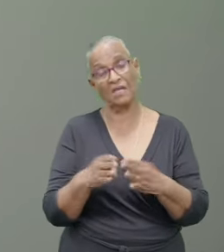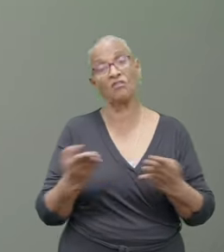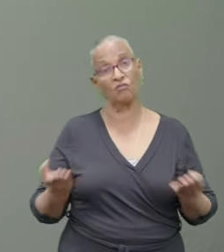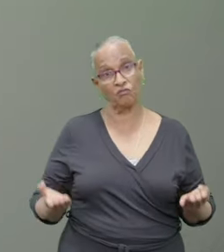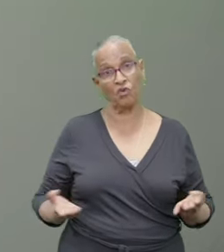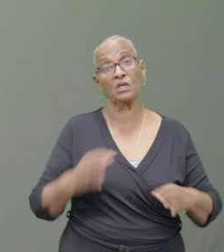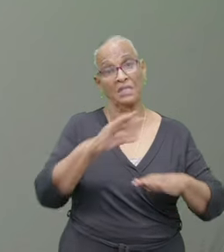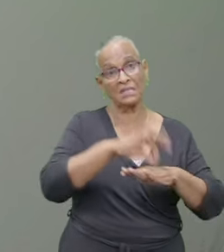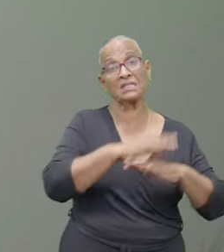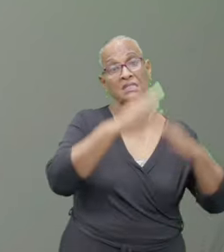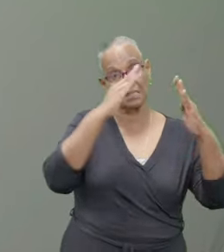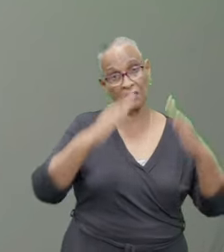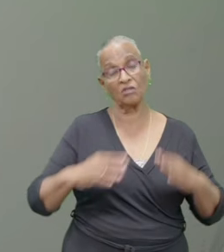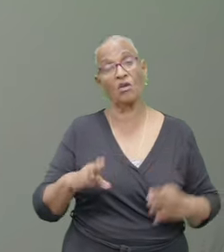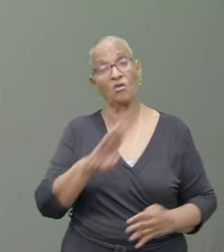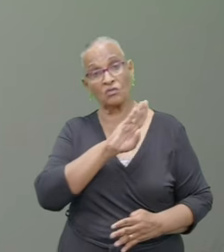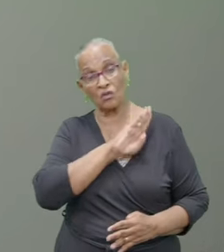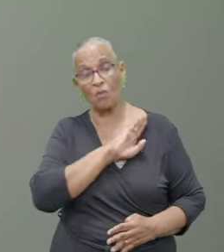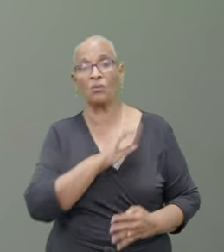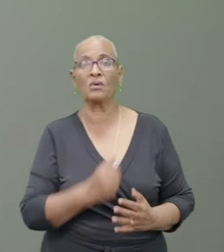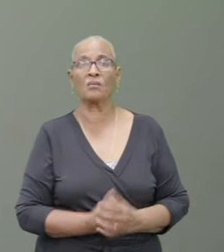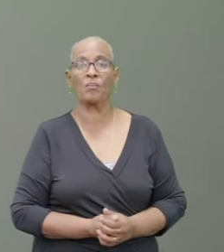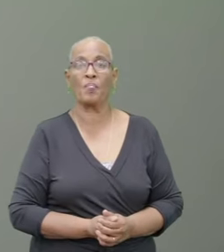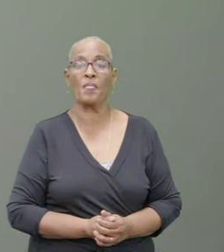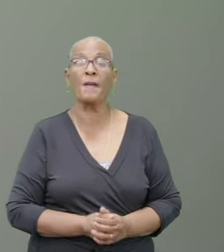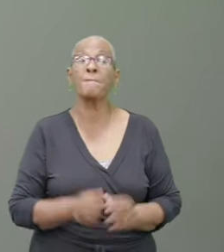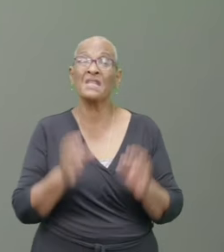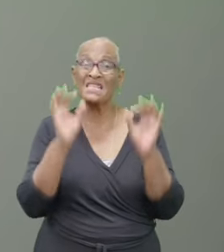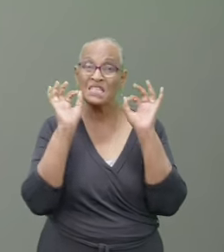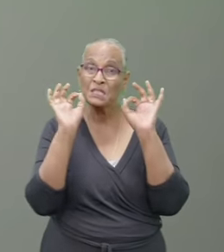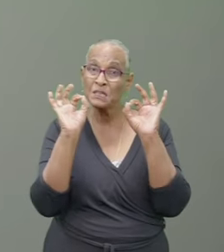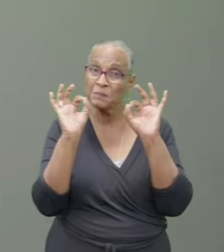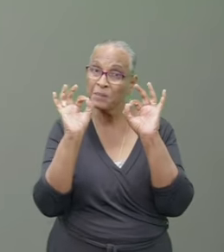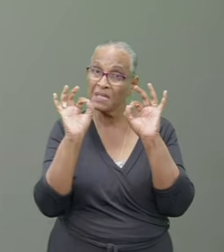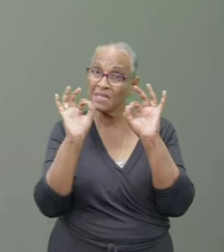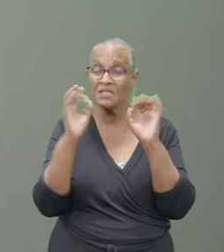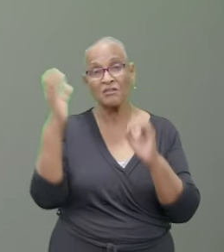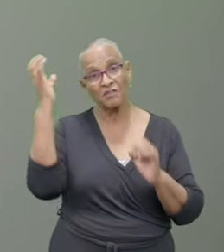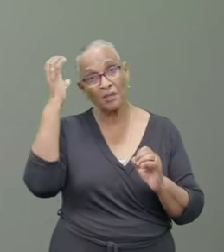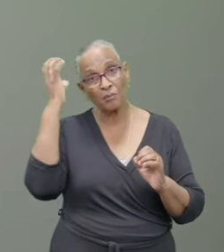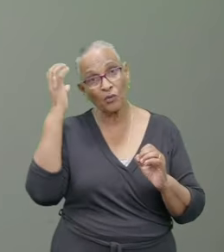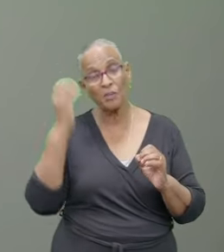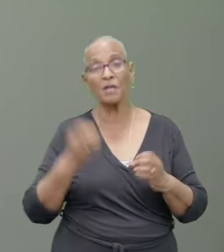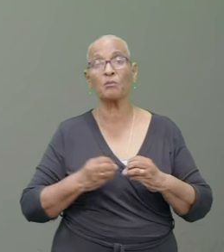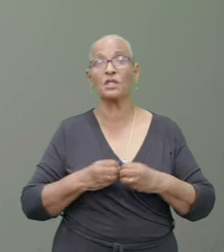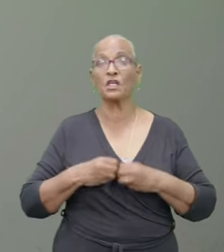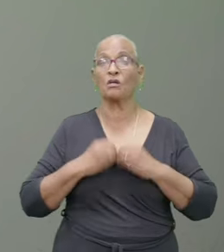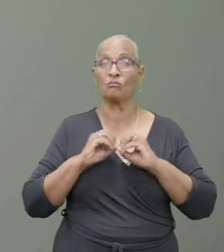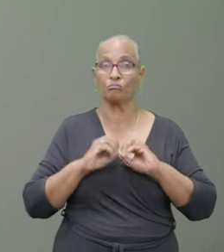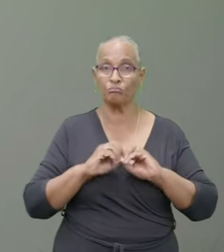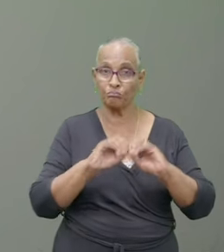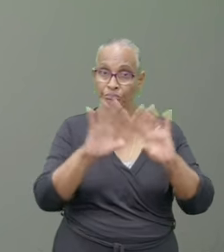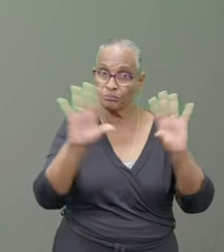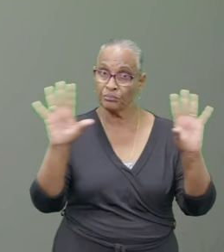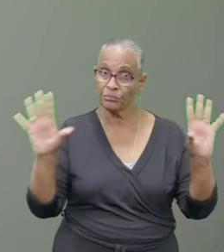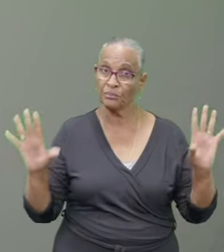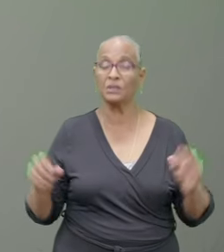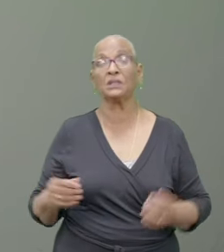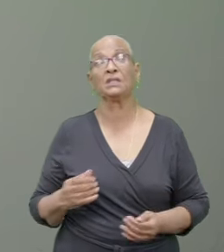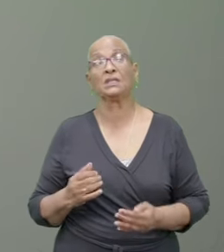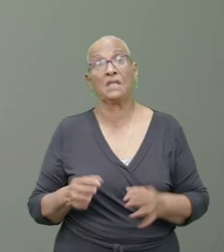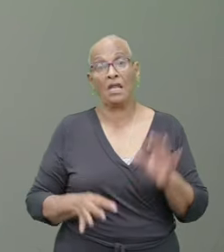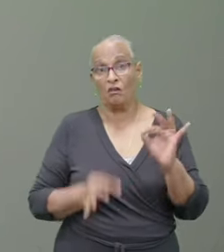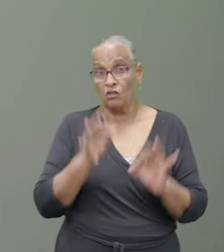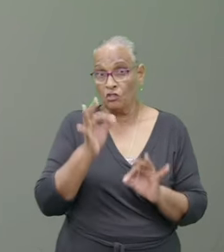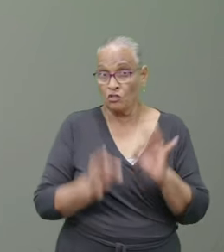het ziekenhuispersoneel. Goed, het is een specifieke issue die is belicht. Er is zelfs een kort geding geweest